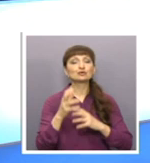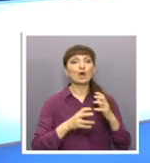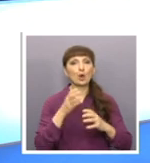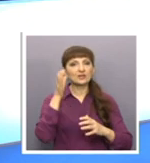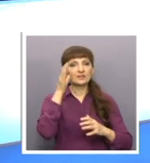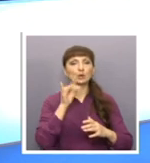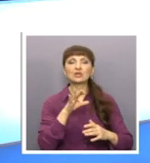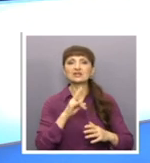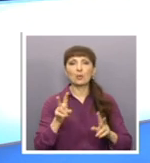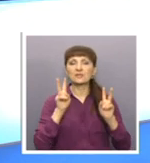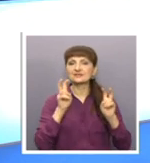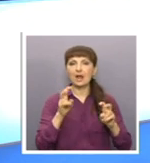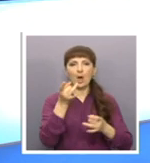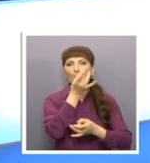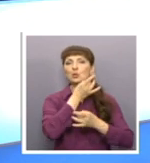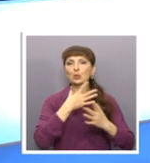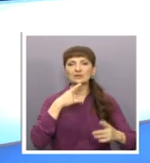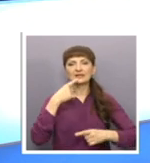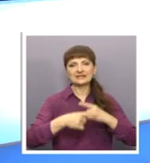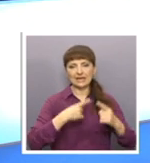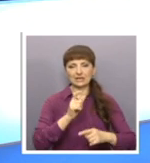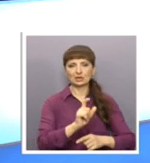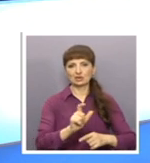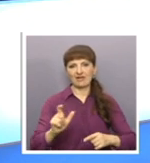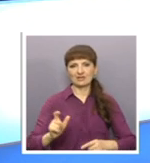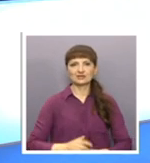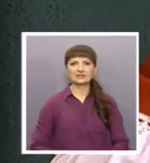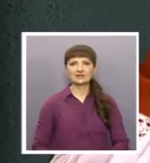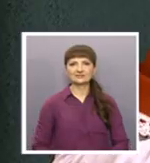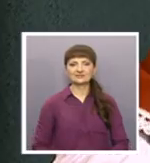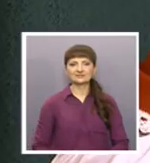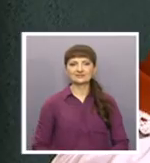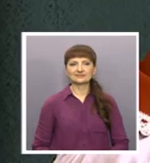эксперты ЮНЕСКО признали как культурное наследие человечества.